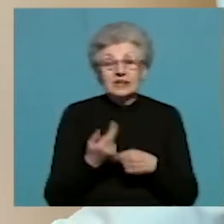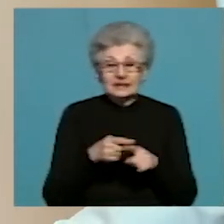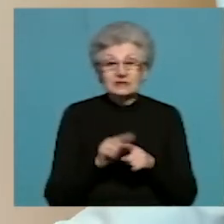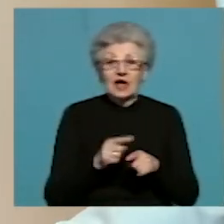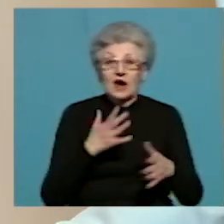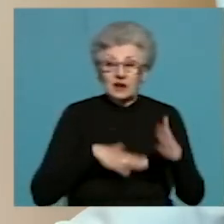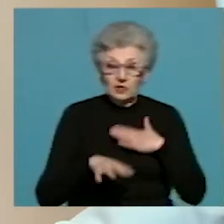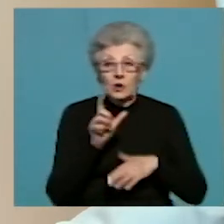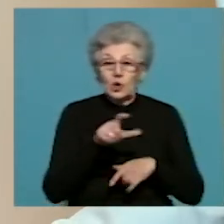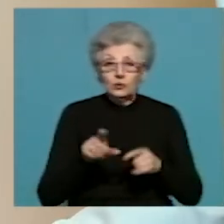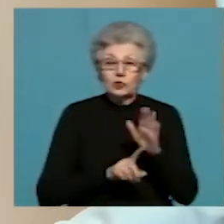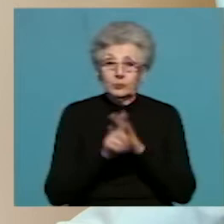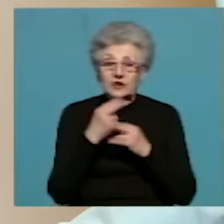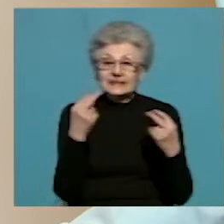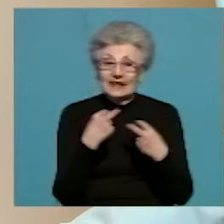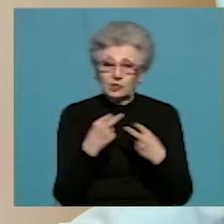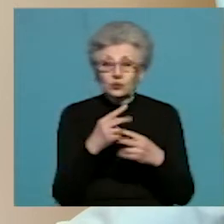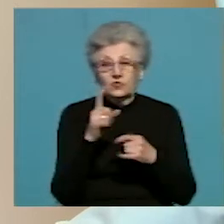люди починають слідкувати за собою,